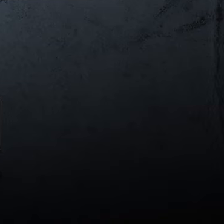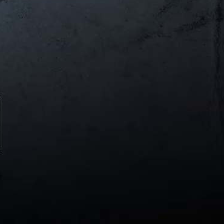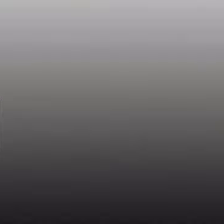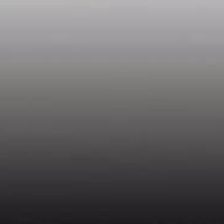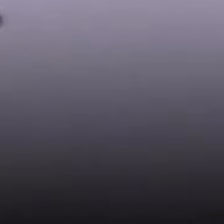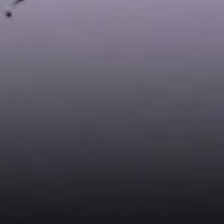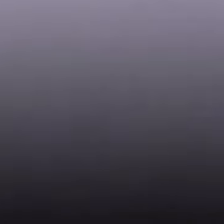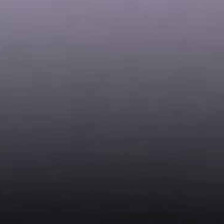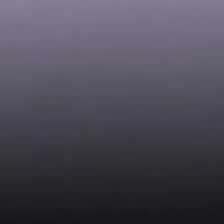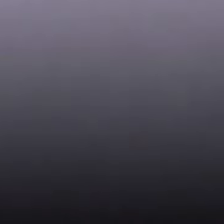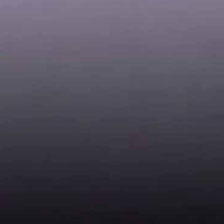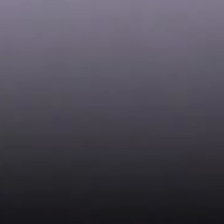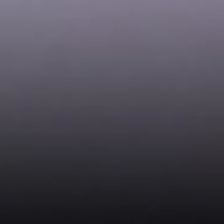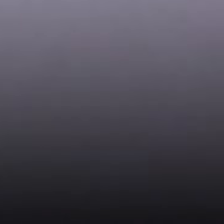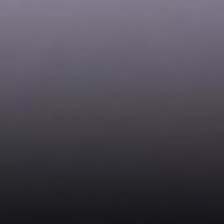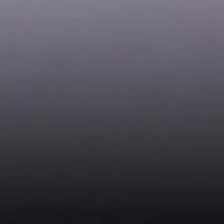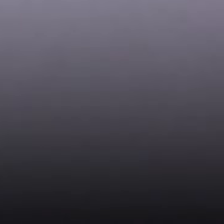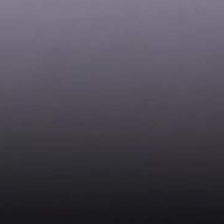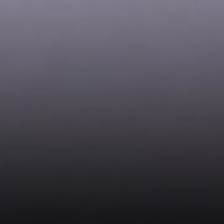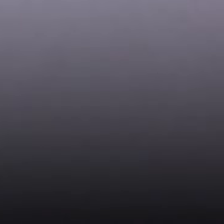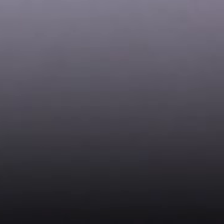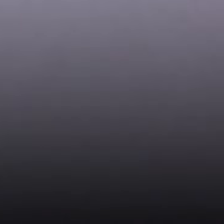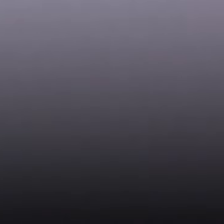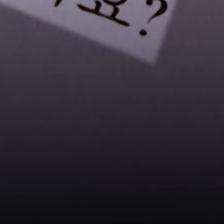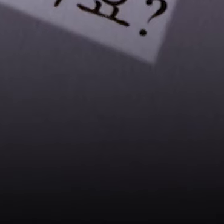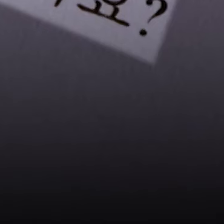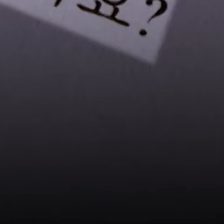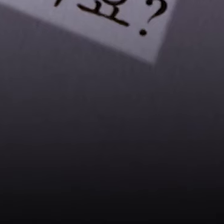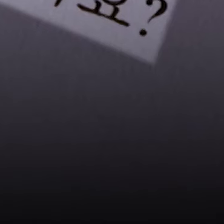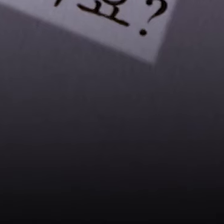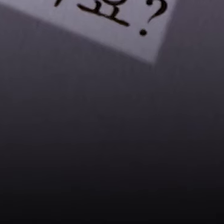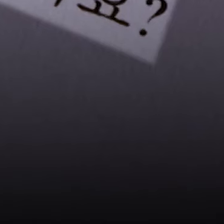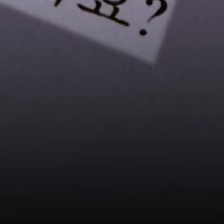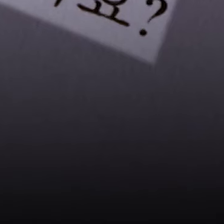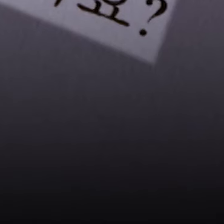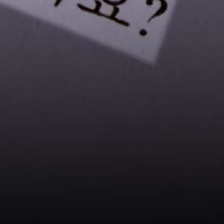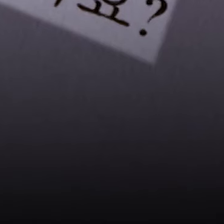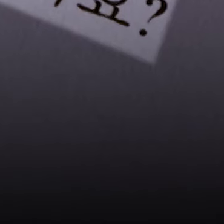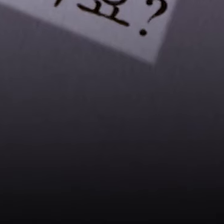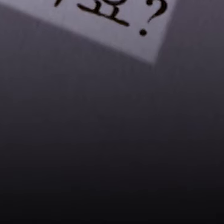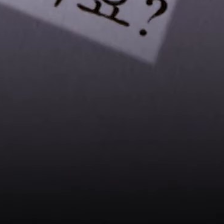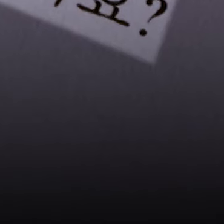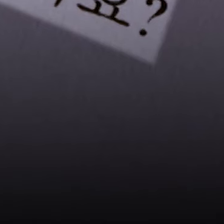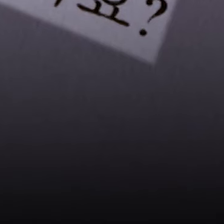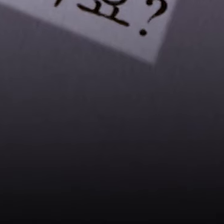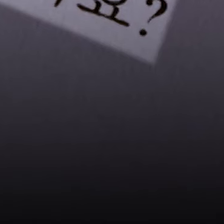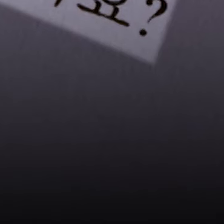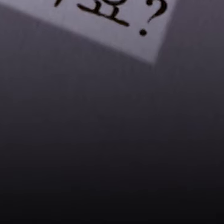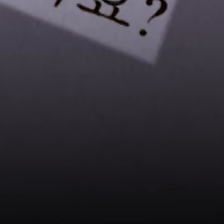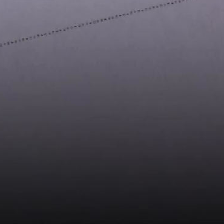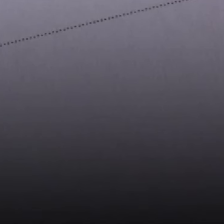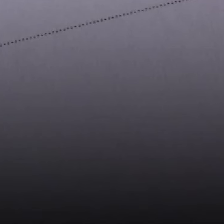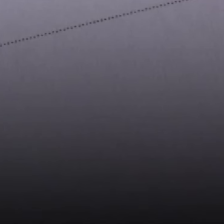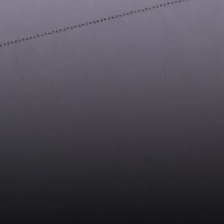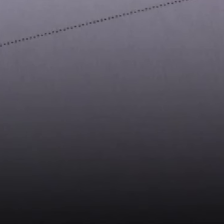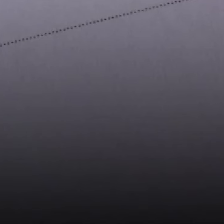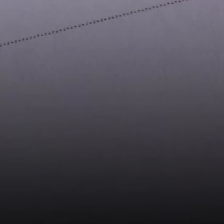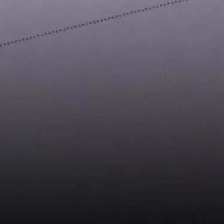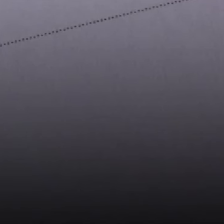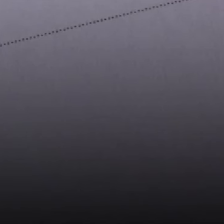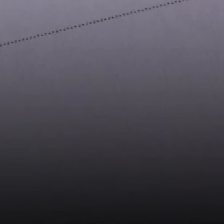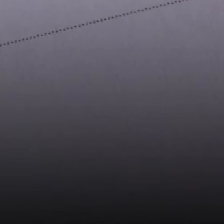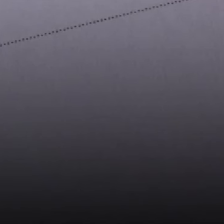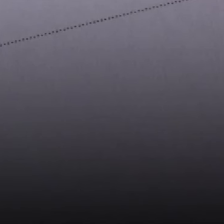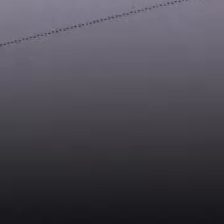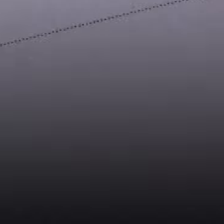말했습니다. 위원들은 또 가해 남학생들에겐 여학생들이 교복 치마를 짧게 입냐고 묻거나 축구로